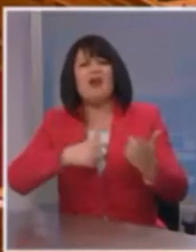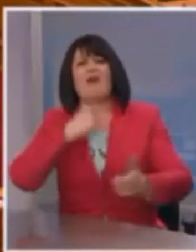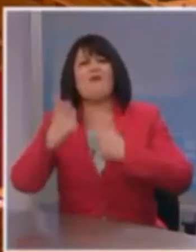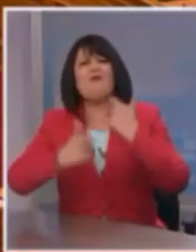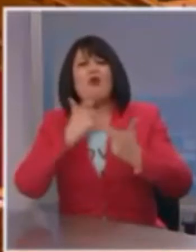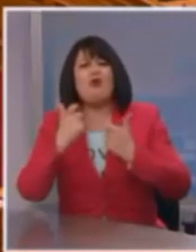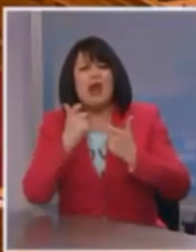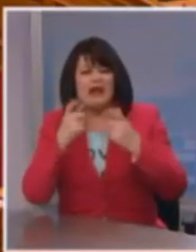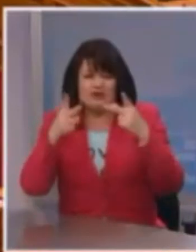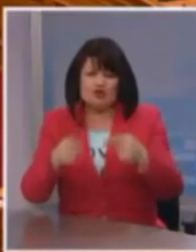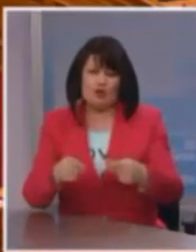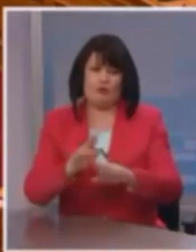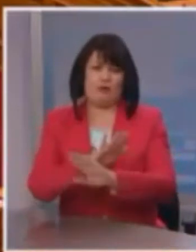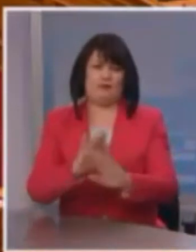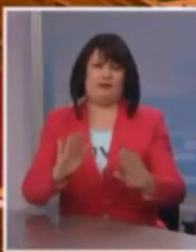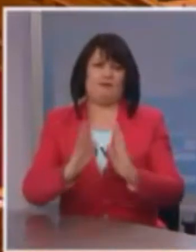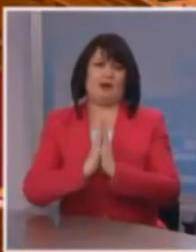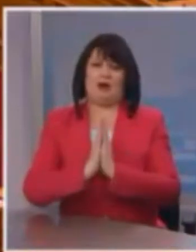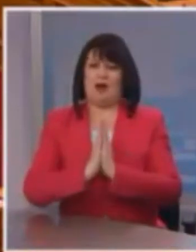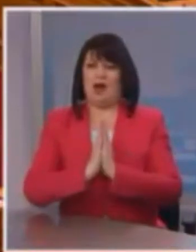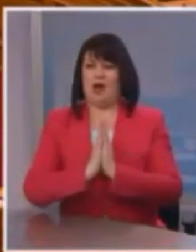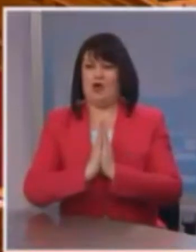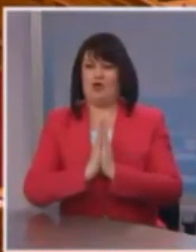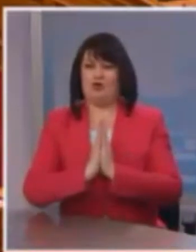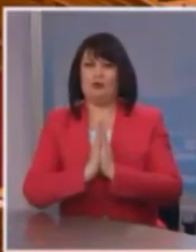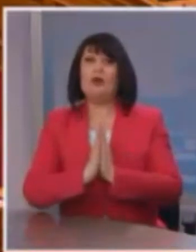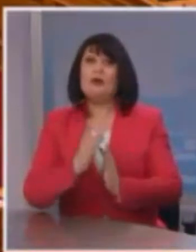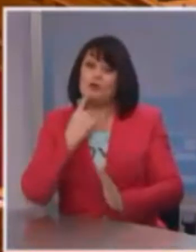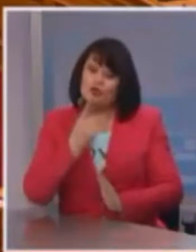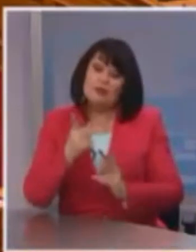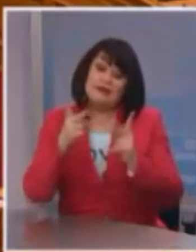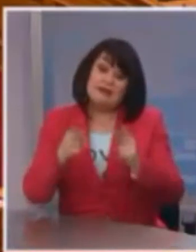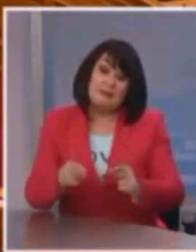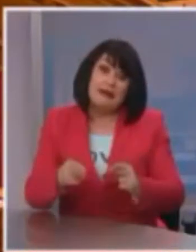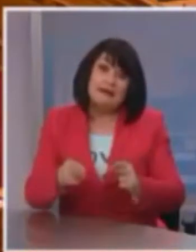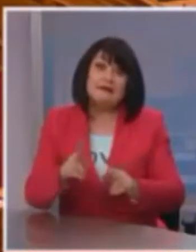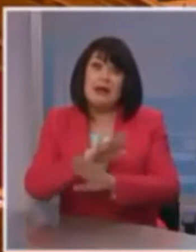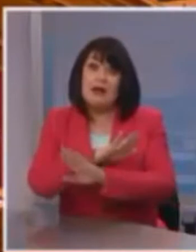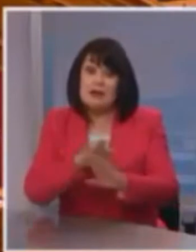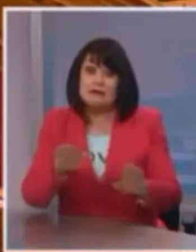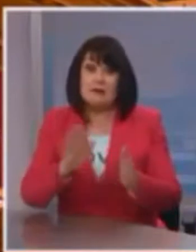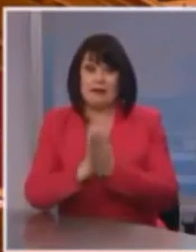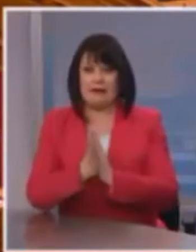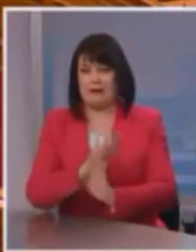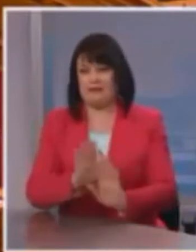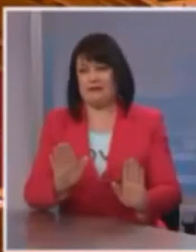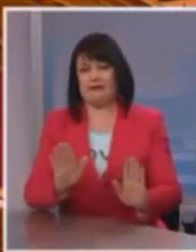Παρακαλώ πολύ, θα σταματήσετε. Όχι, πες να σταματήσουν. Θα σταματήσετε.